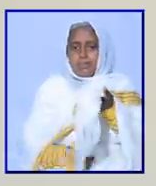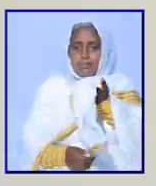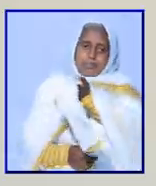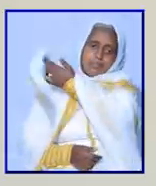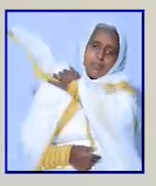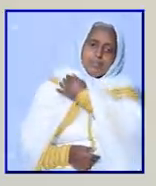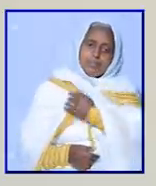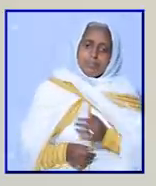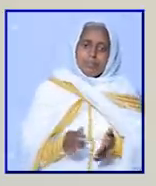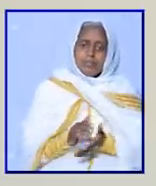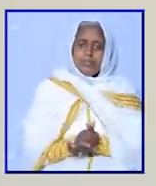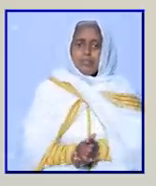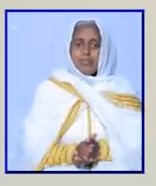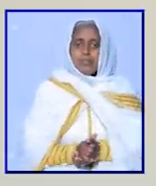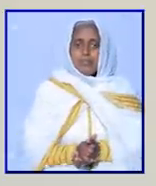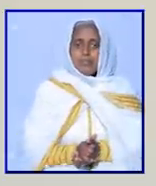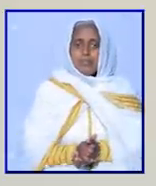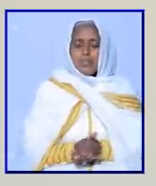አለን።